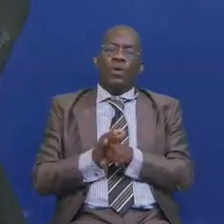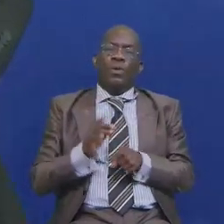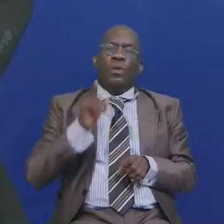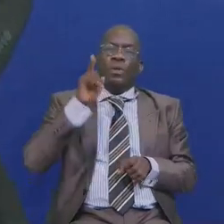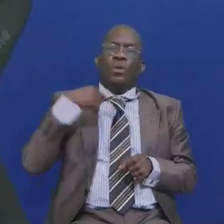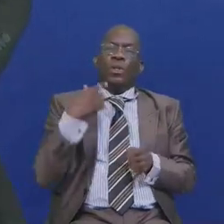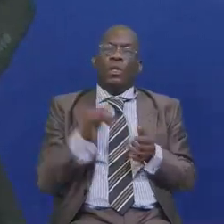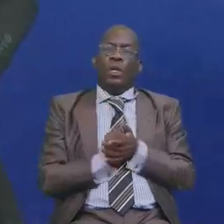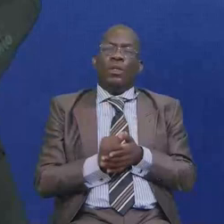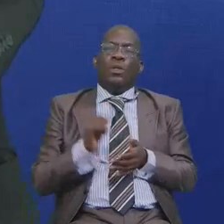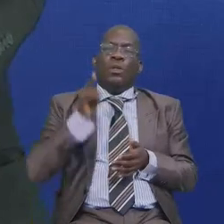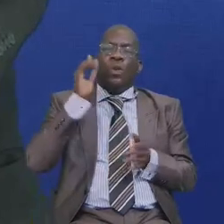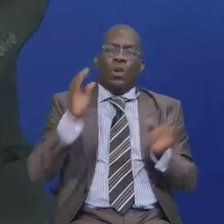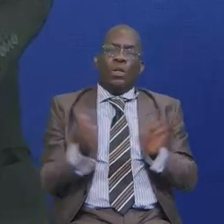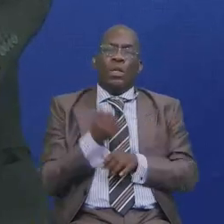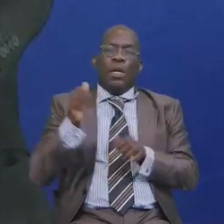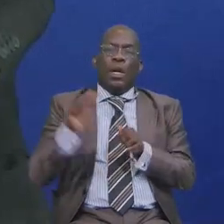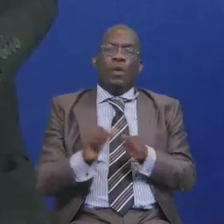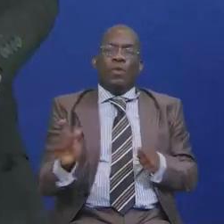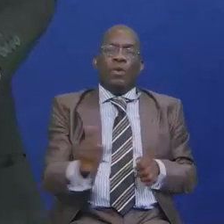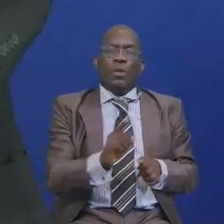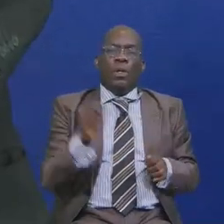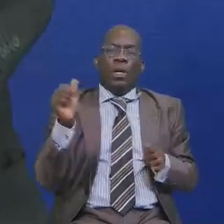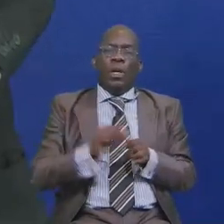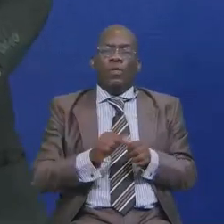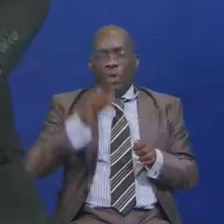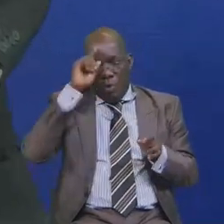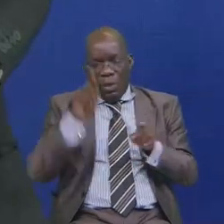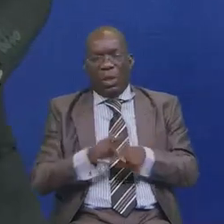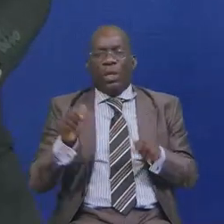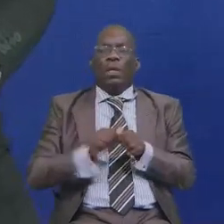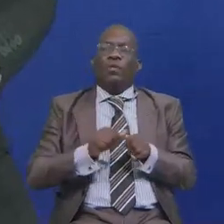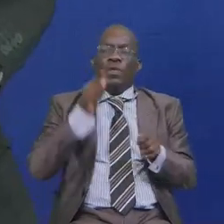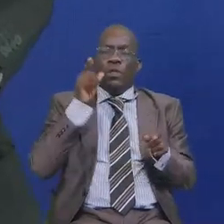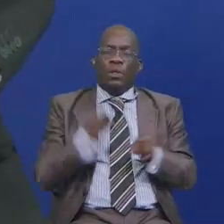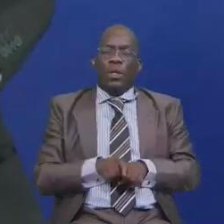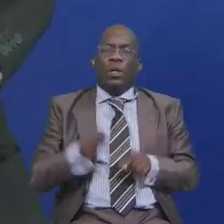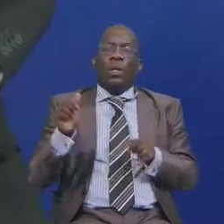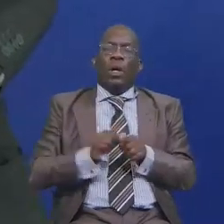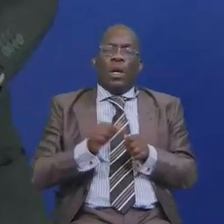tu as dit que tu vas prendre chaque frère, chaque sœur,